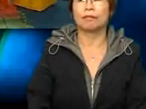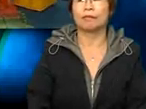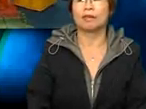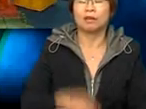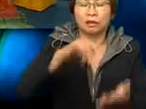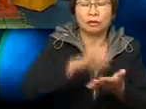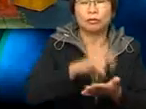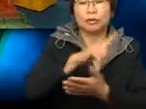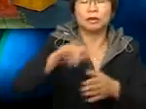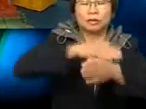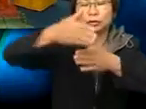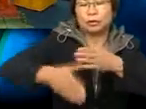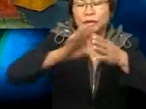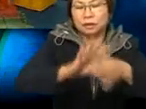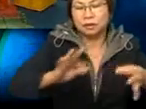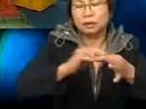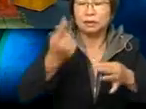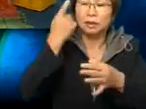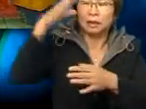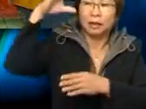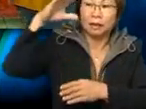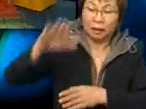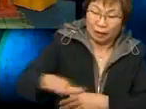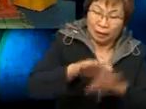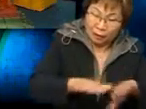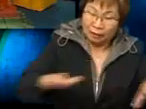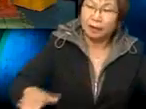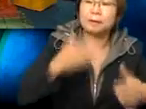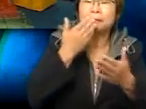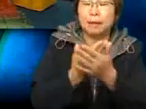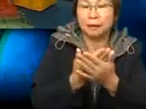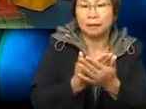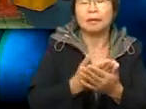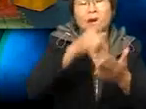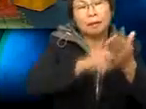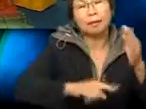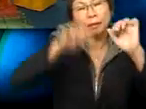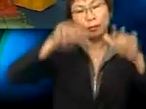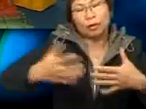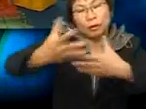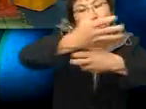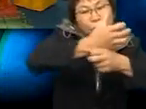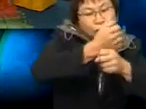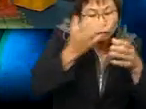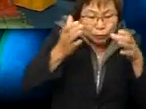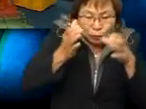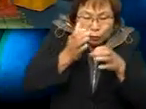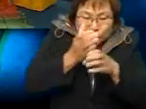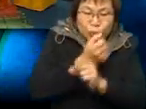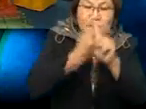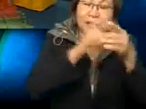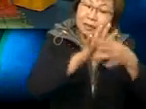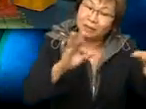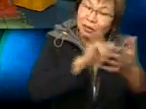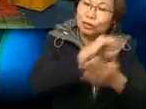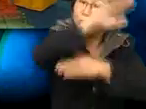Itulah kesudahan cerita tadi, ya, adik-adik. Baiklah, Aiman. Apa yang Aiman boleh simpulkan dari cerita tadi?